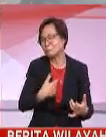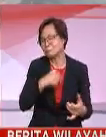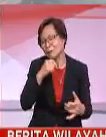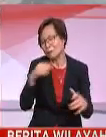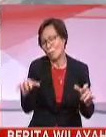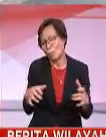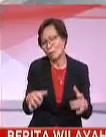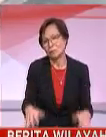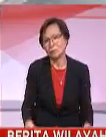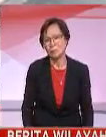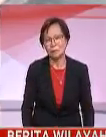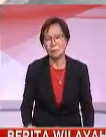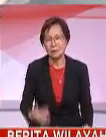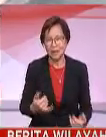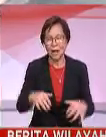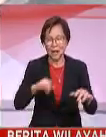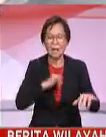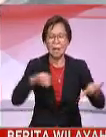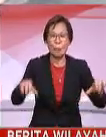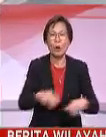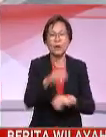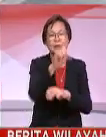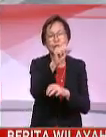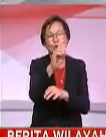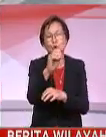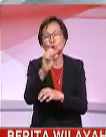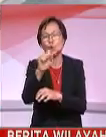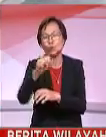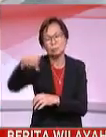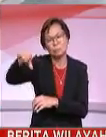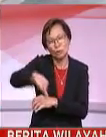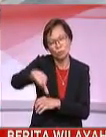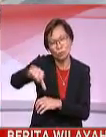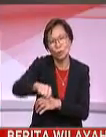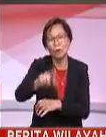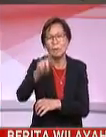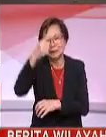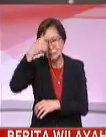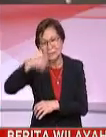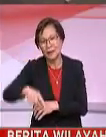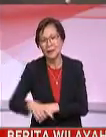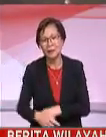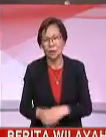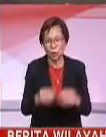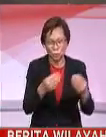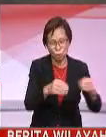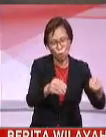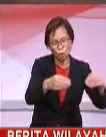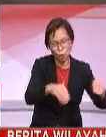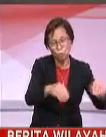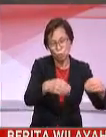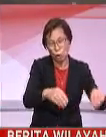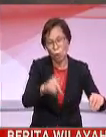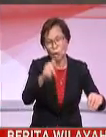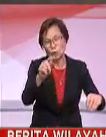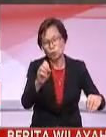lagi. Jadi sekarang ni saya buat sos. Sos Thai. Jadi dia makan dengan sos Thai lah. Jualan Tomo Atinaza mendapat permintaan